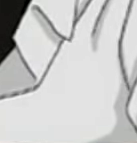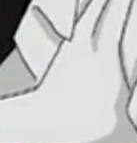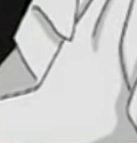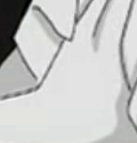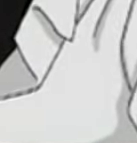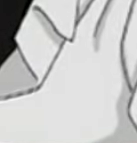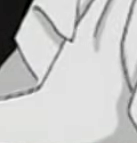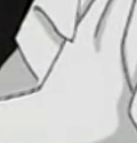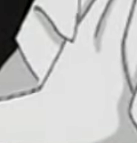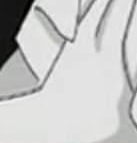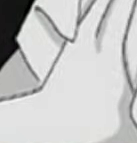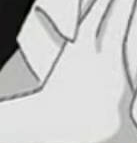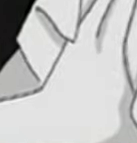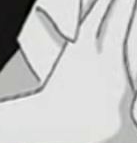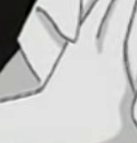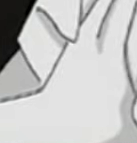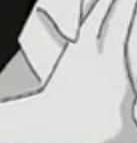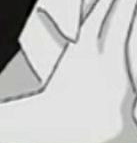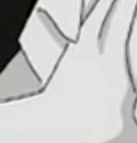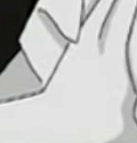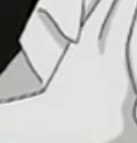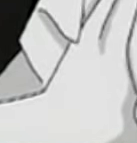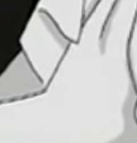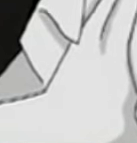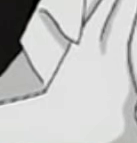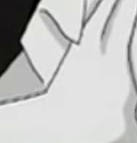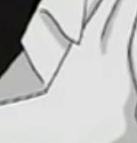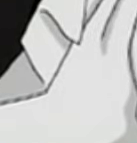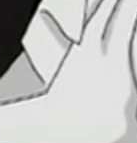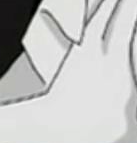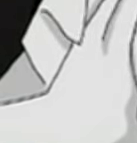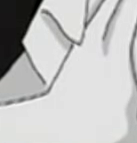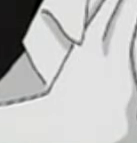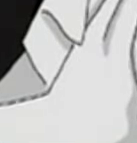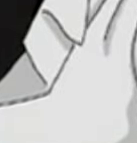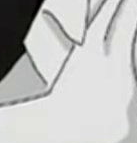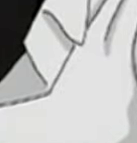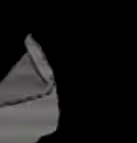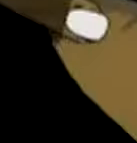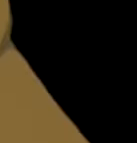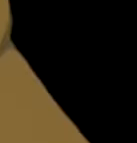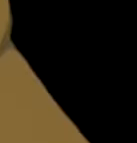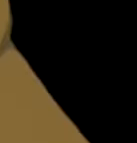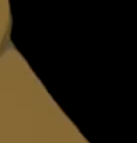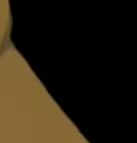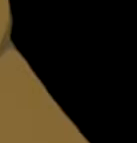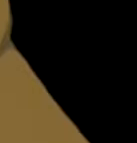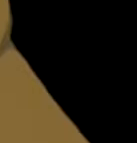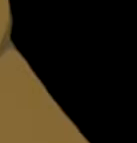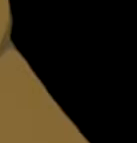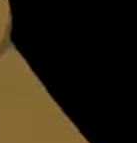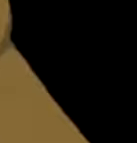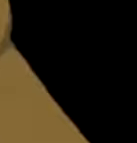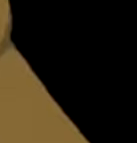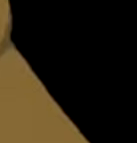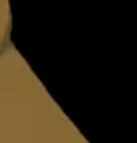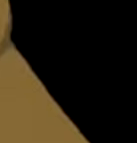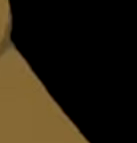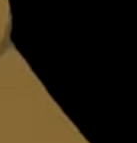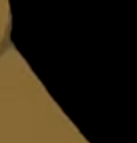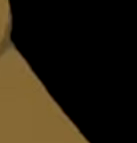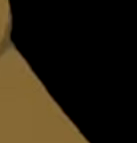ile kukimbiza akili cha changamoto. That's a composition using the word jogging. Ili kupata skiza tune hii,